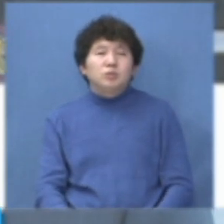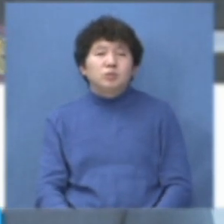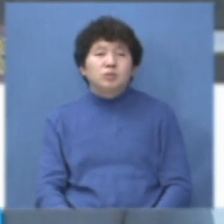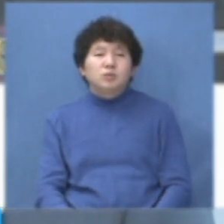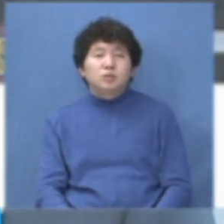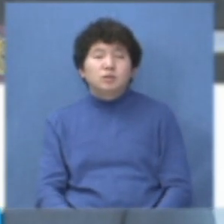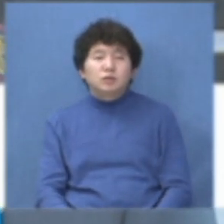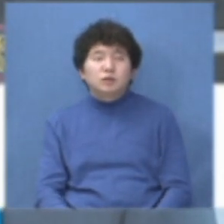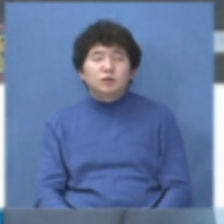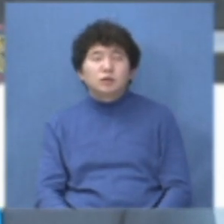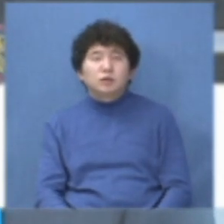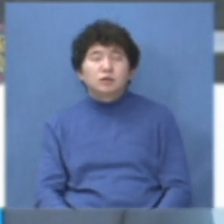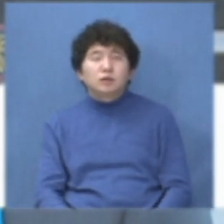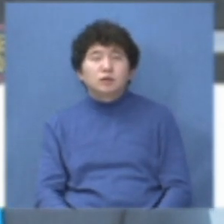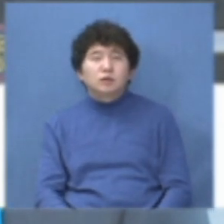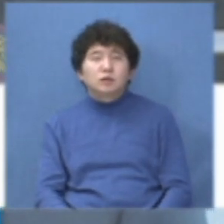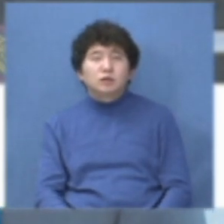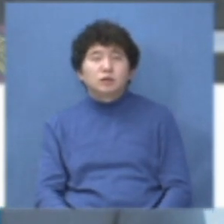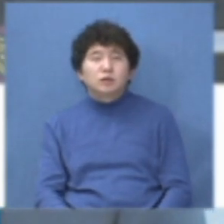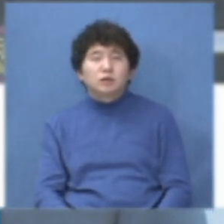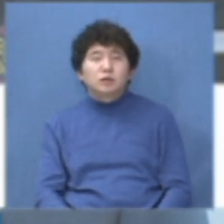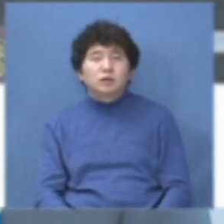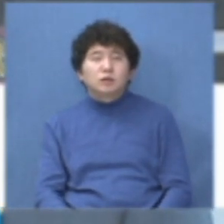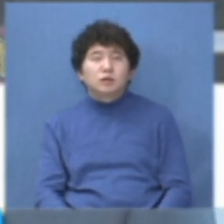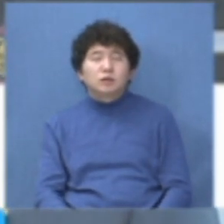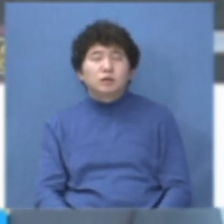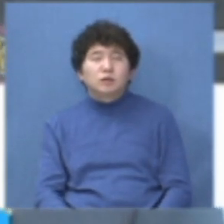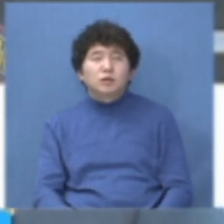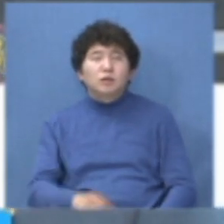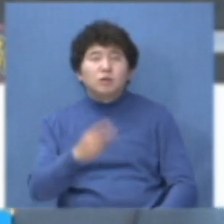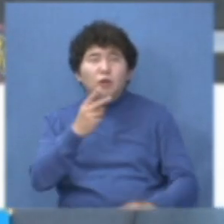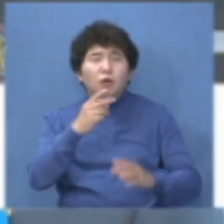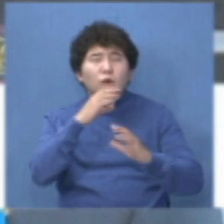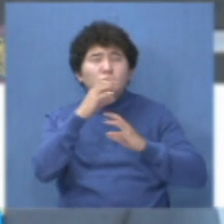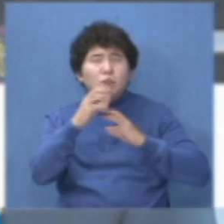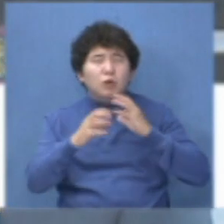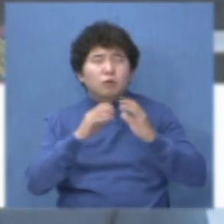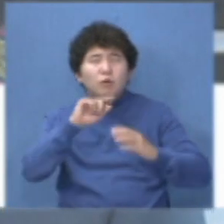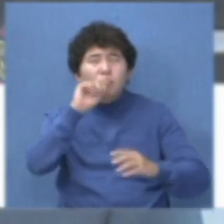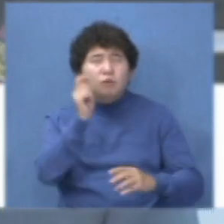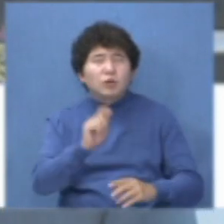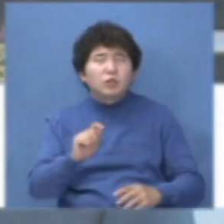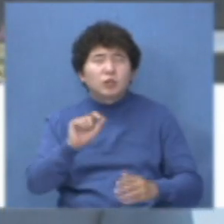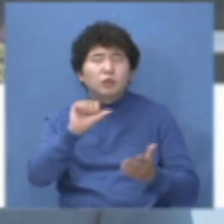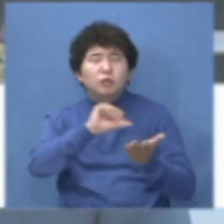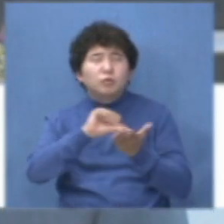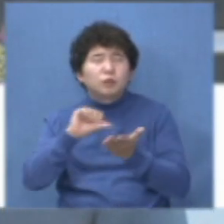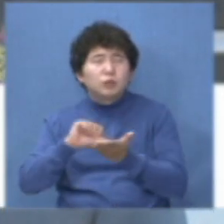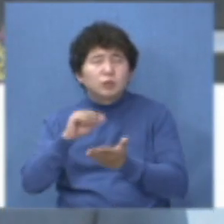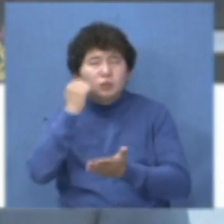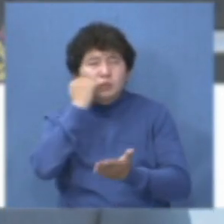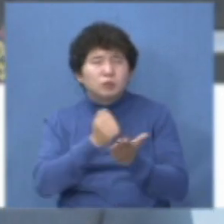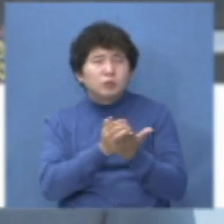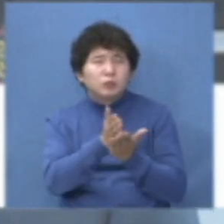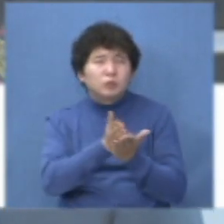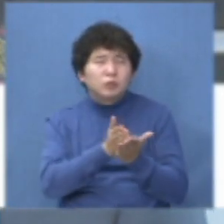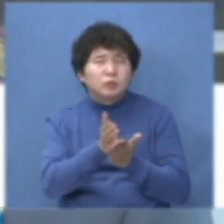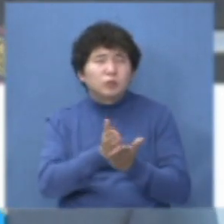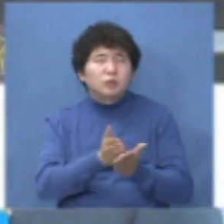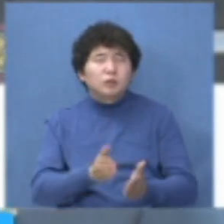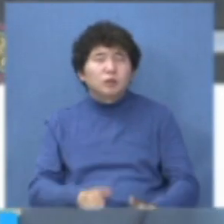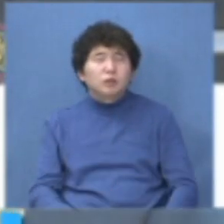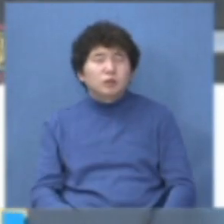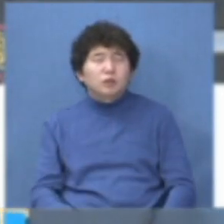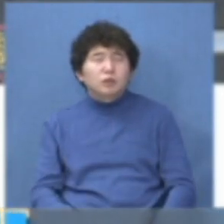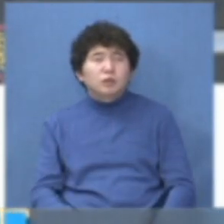соғысының ардагерлері мен және біздің Ішкі істер министрінің ішкі әскерлерінің 95-ші жылы тәжік-ауған шекарасында қаза